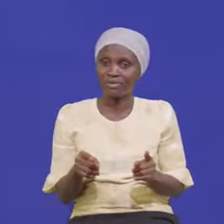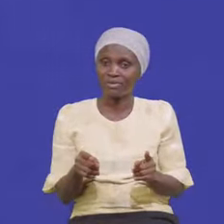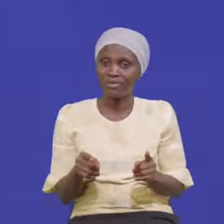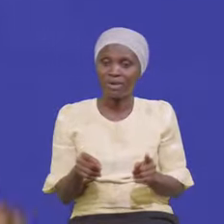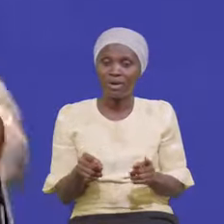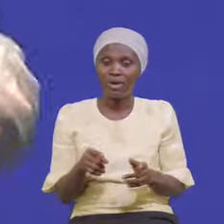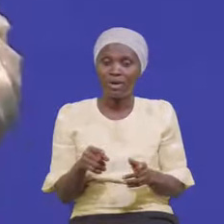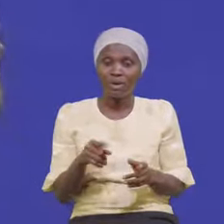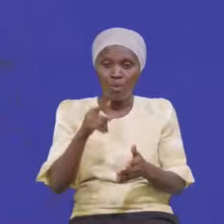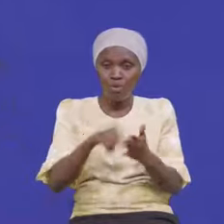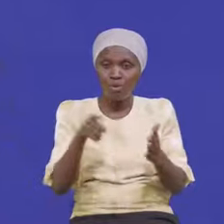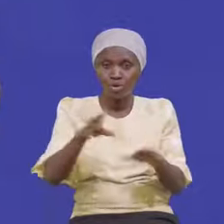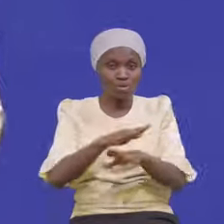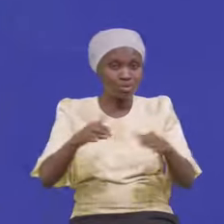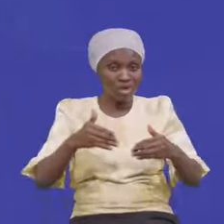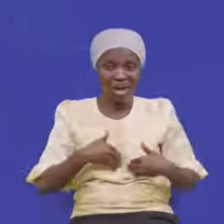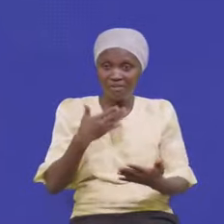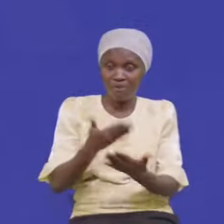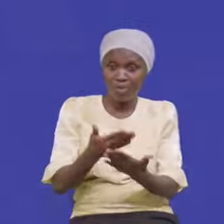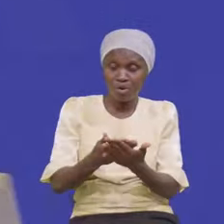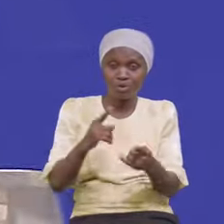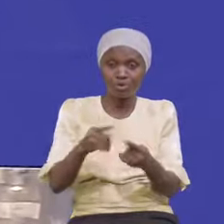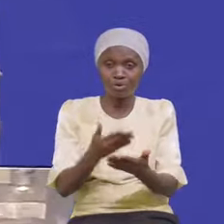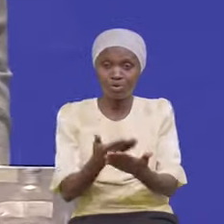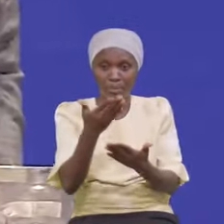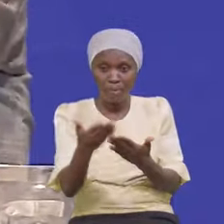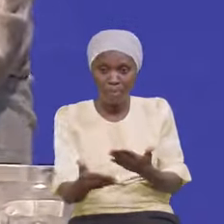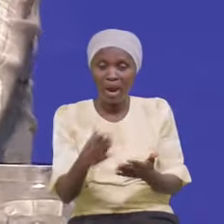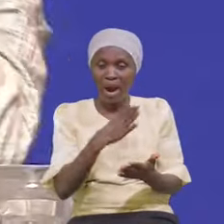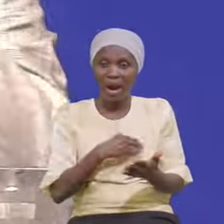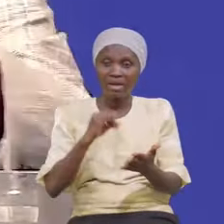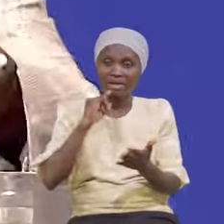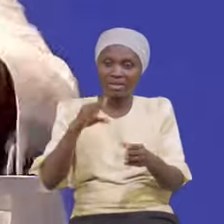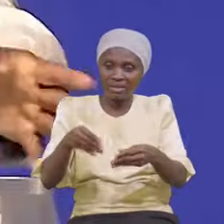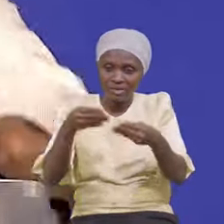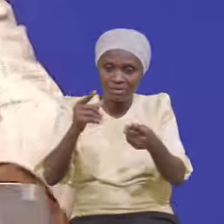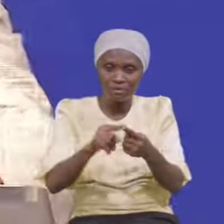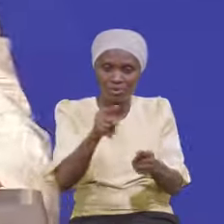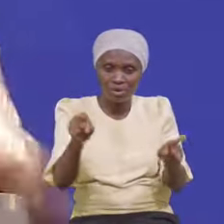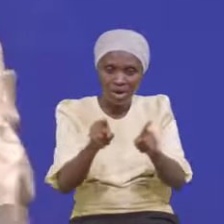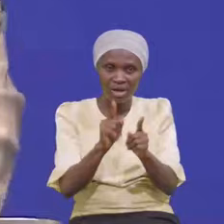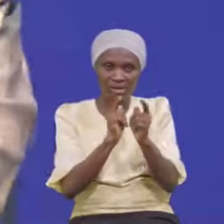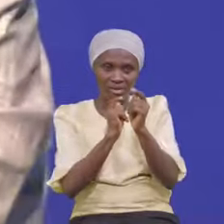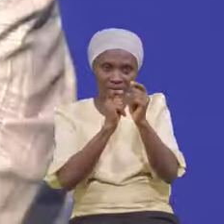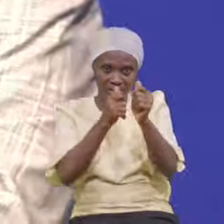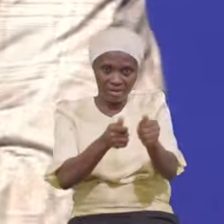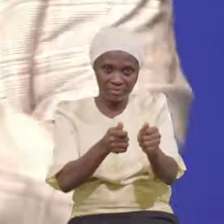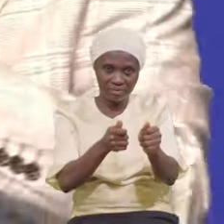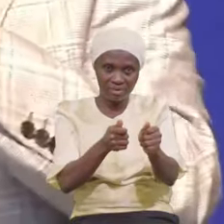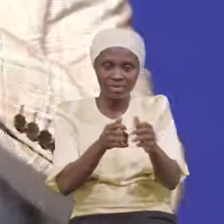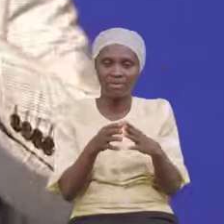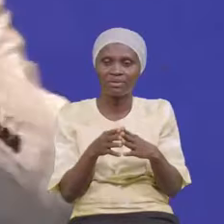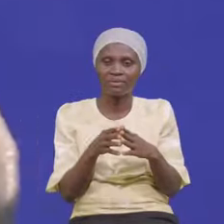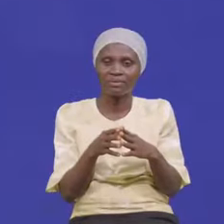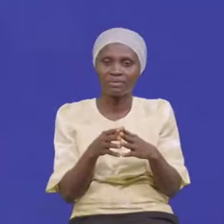to buy, కానీ కొనడానికి డబ్బులు లేవనుకోండి, and it is given to you as a gift, అది మీకు బహుమానంగా వరంగా ఇవ్వబడింది